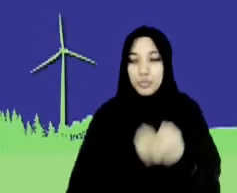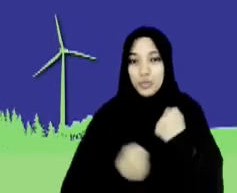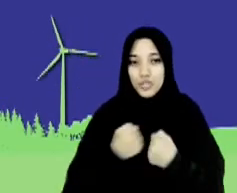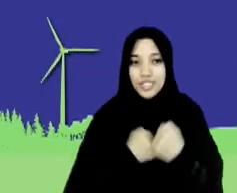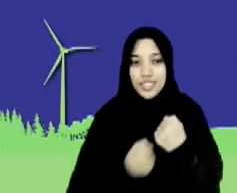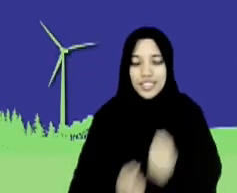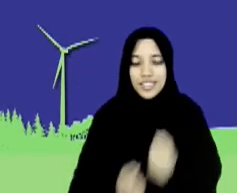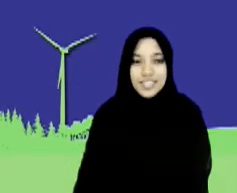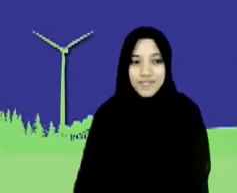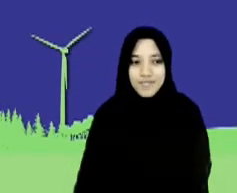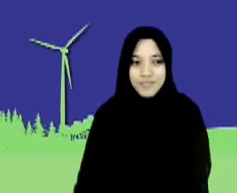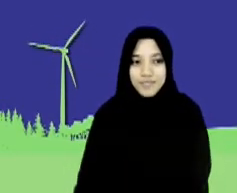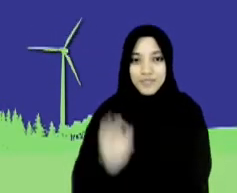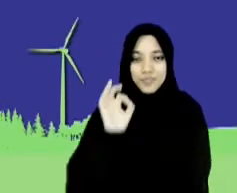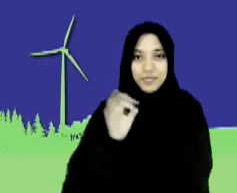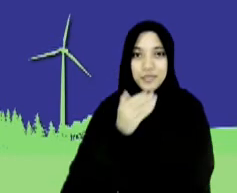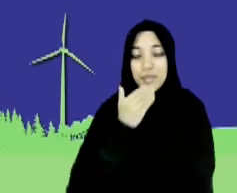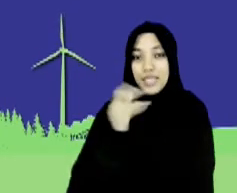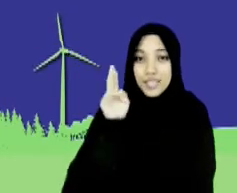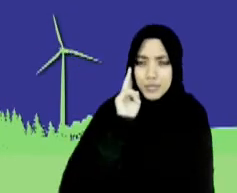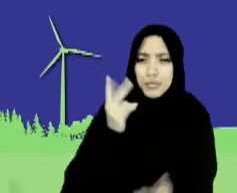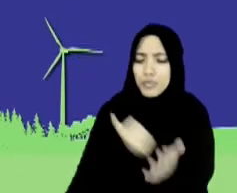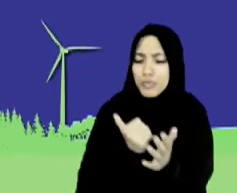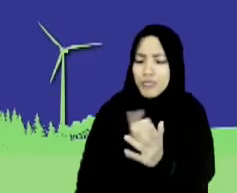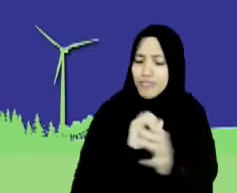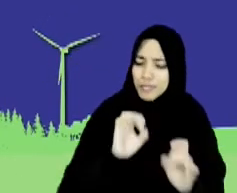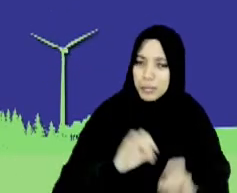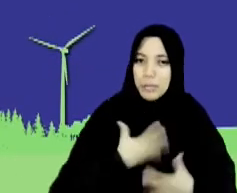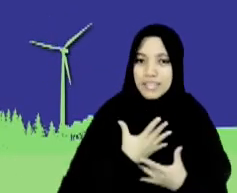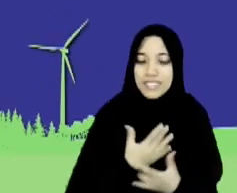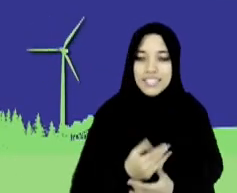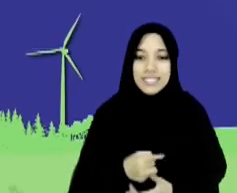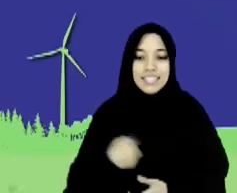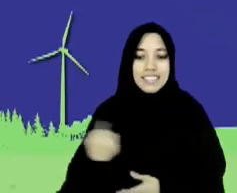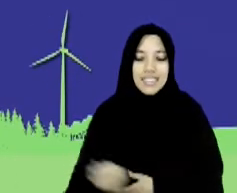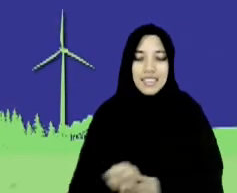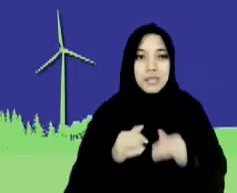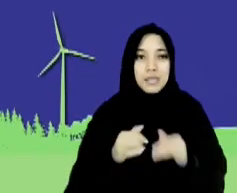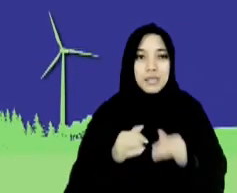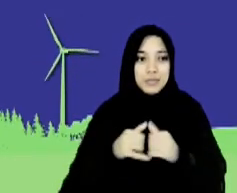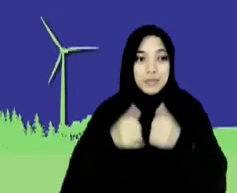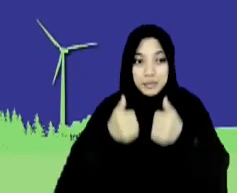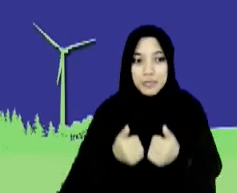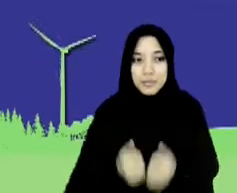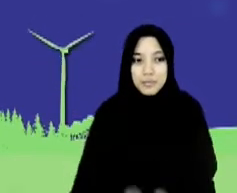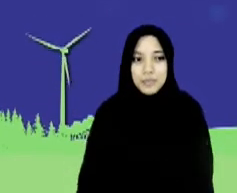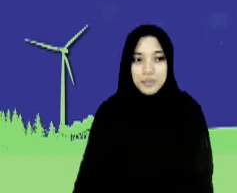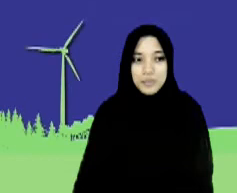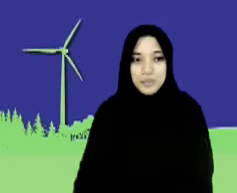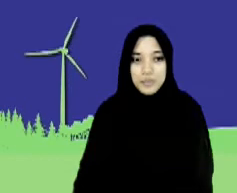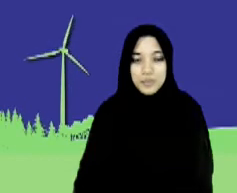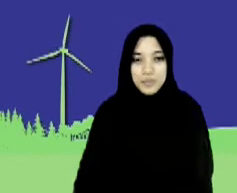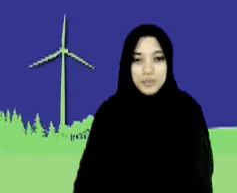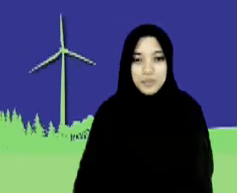Oke terima kasih banyak Bu itu sangat menginspirasi ya Bu ya we are in this together bu ya